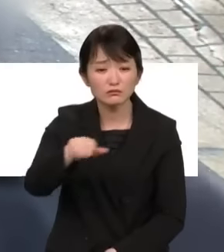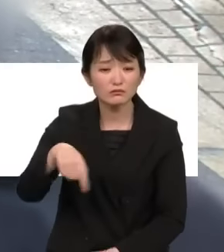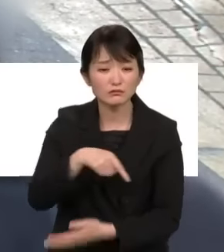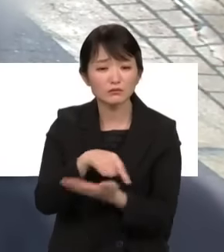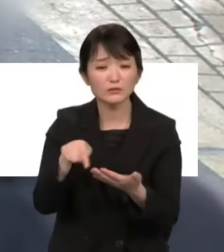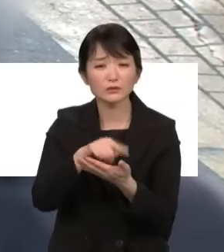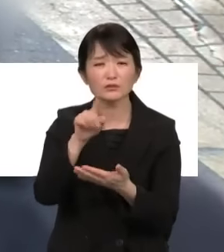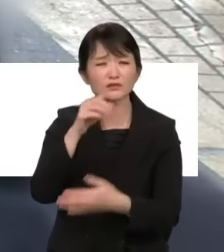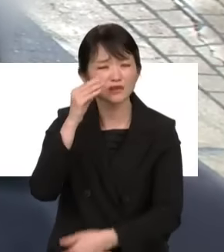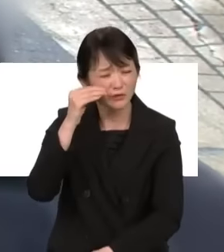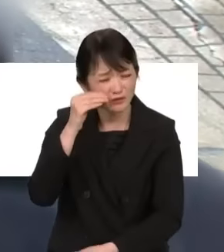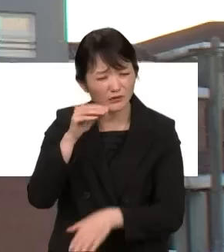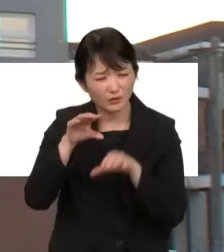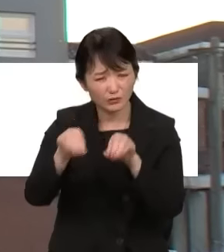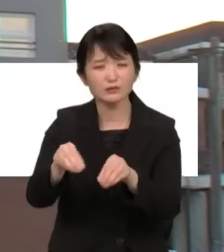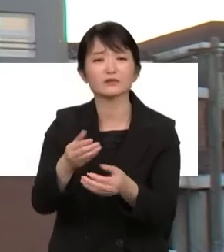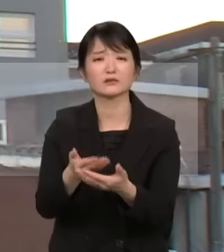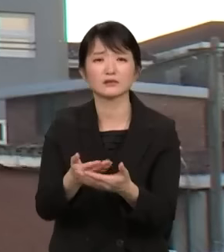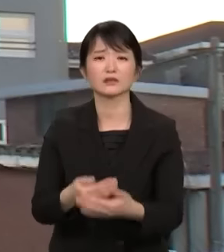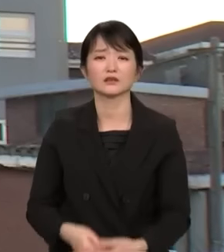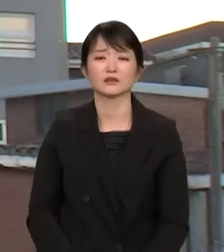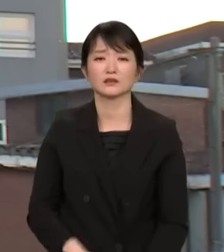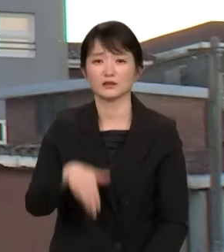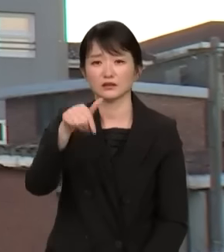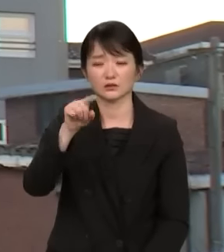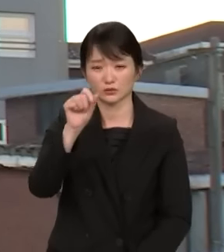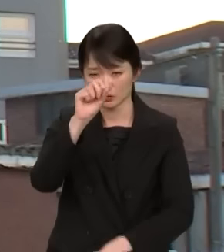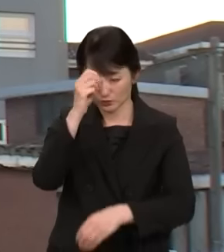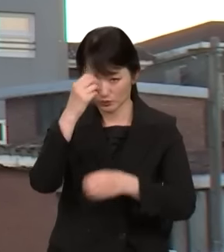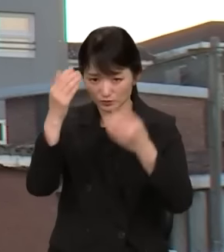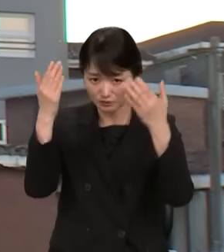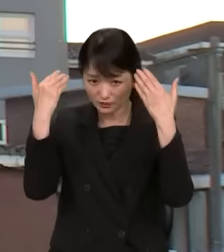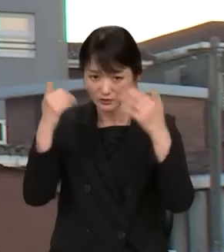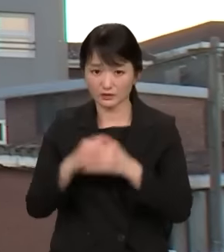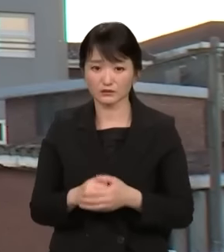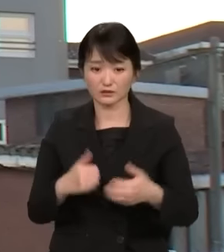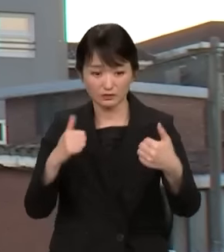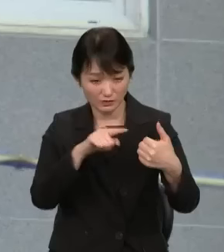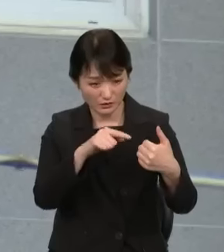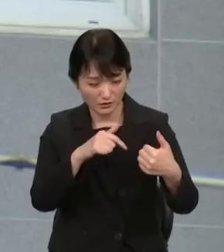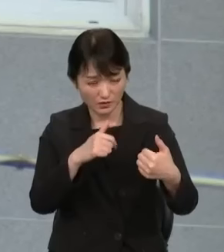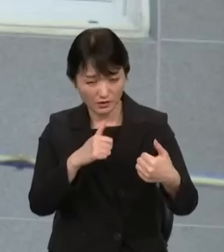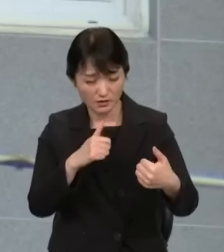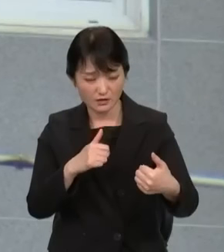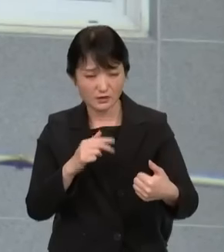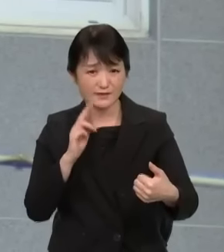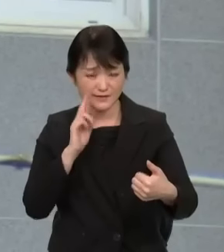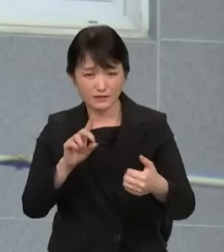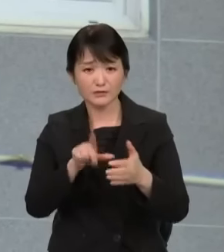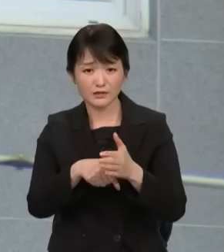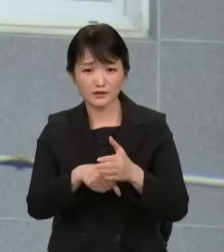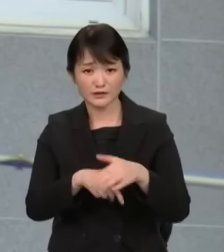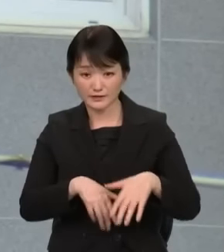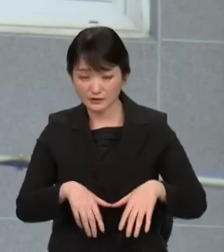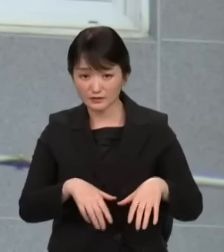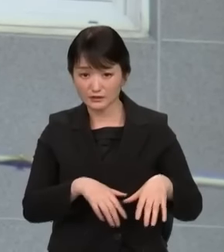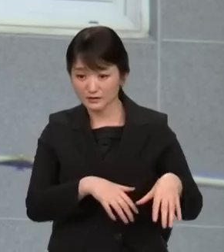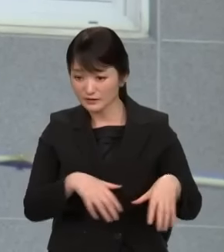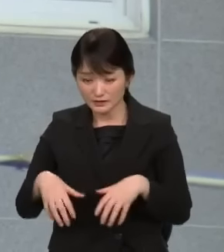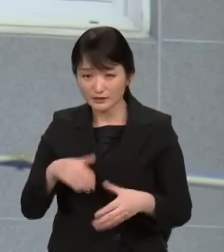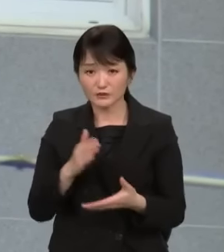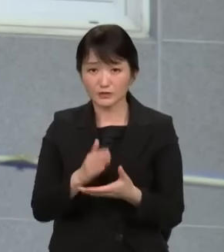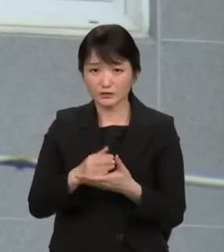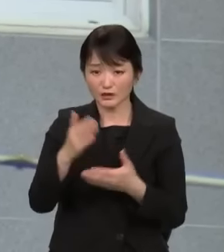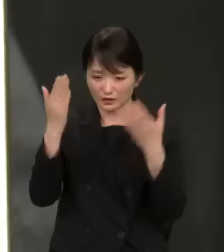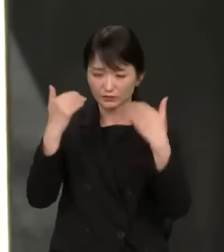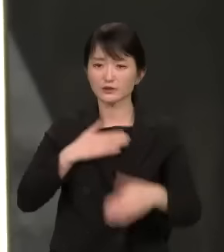계속 가는데 정말 그만해 주셨어요. 충암고는 학생들에게 상대의 행위가 과도한 경우 지체 없이 학교 또는 경찰서로